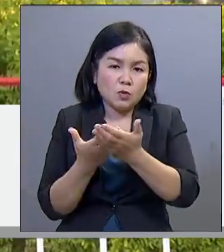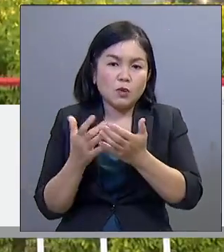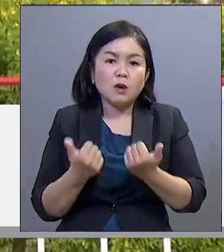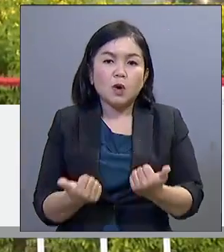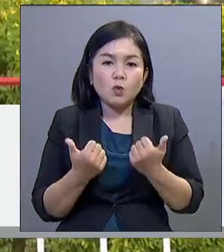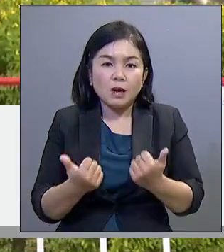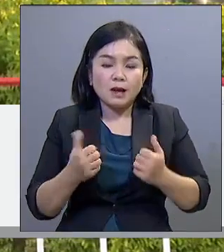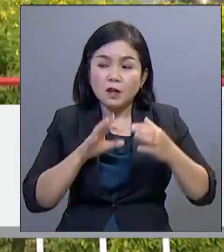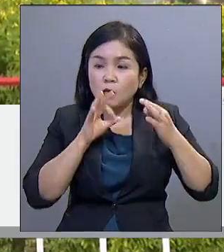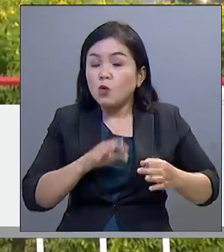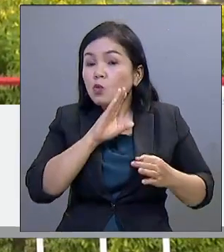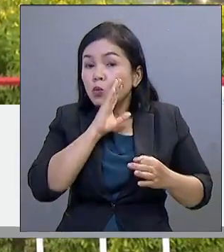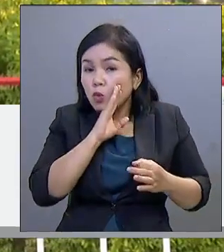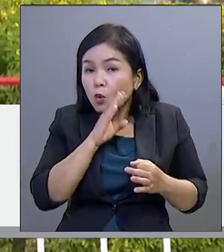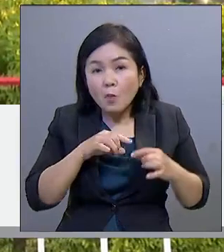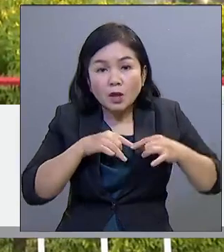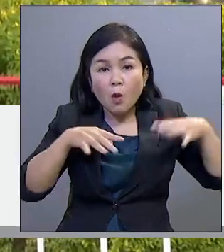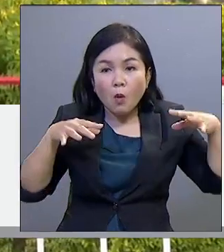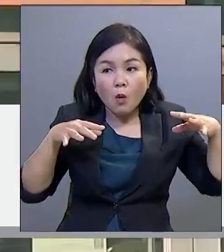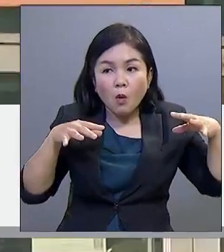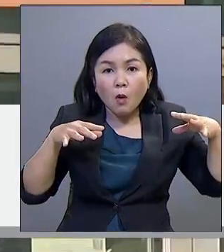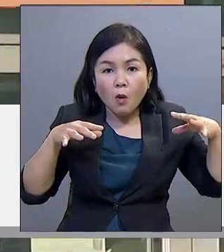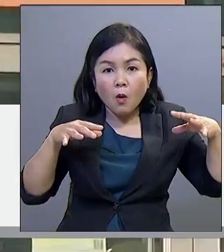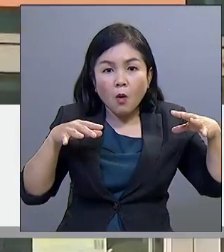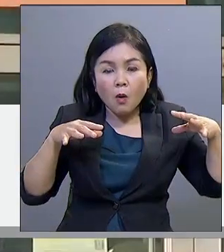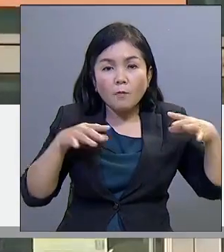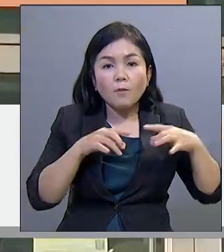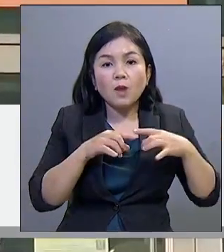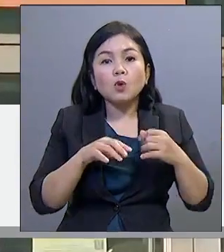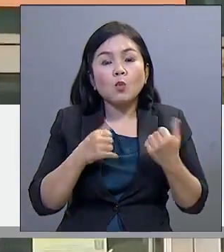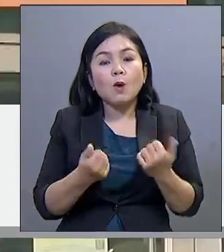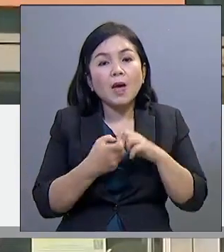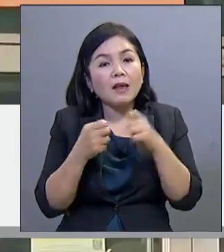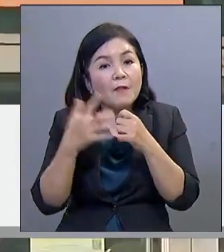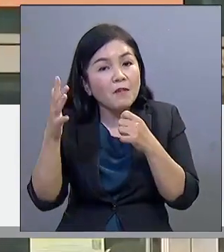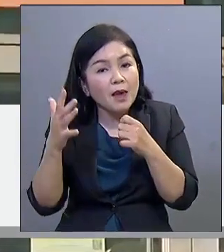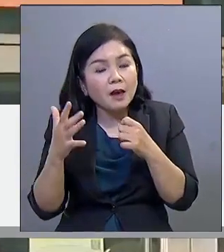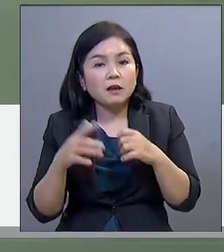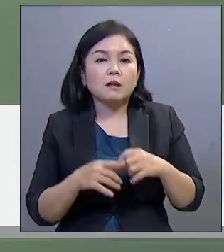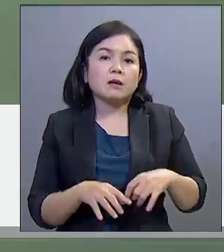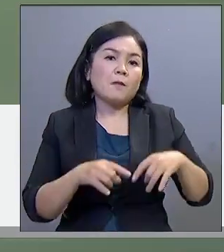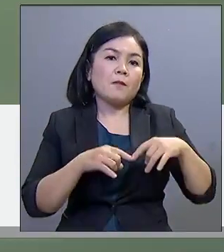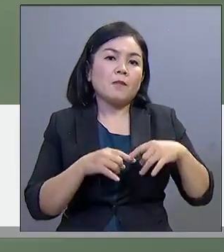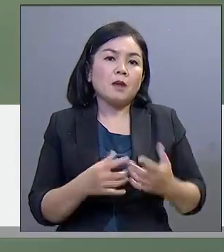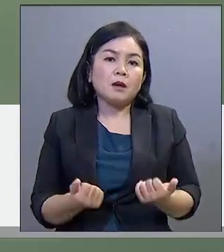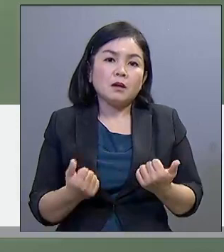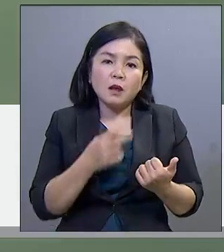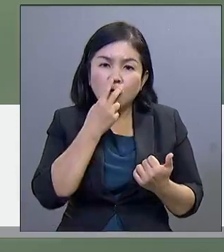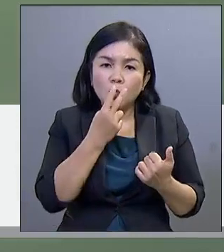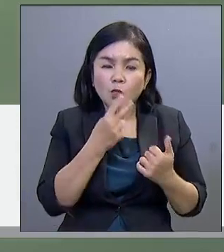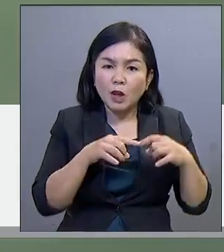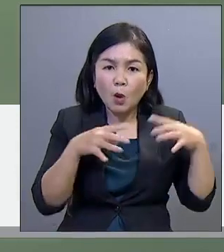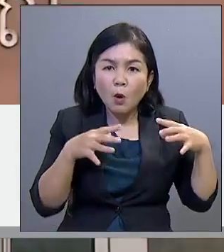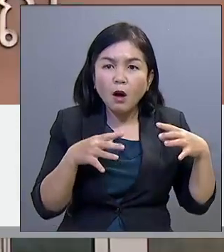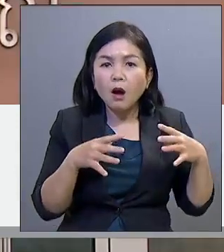้ของสารใวันนี้ถ้าชี้ว่ไม่ขัดก็เดนหนาสู่กประกศใช้แต่ถ้าขัดก็อาจจะเป็นสุนยากาศทกเมืองขึนได้